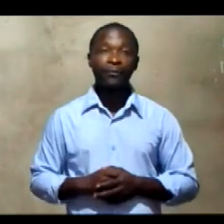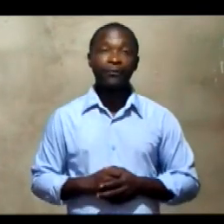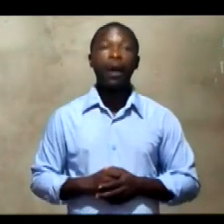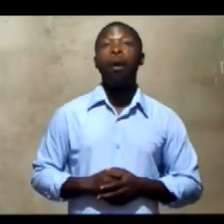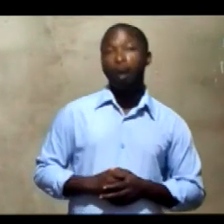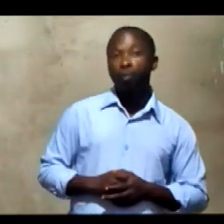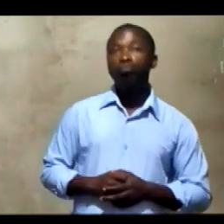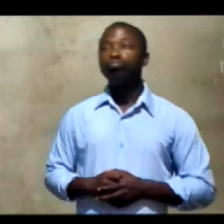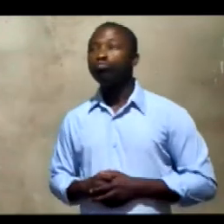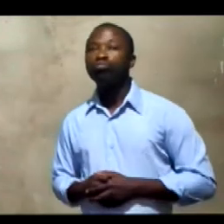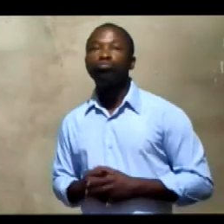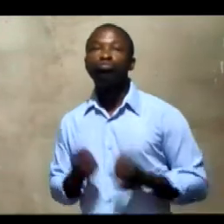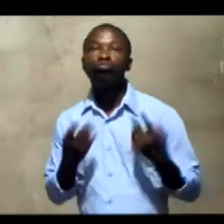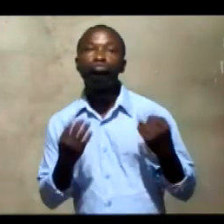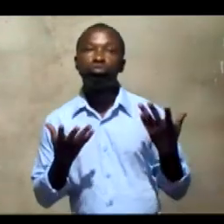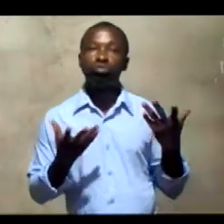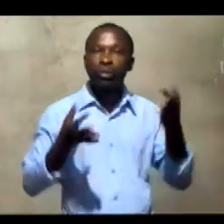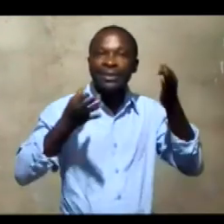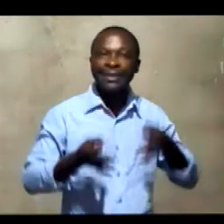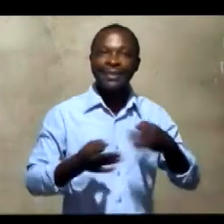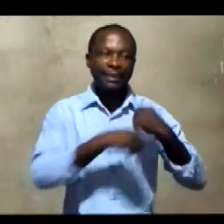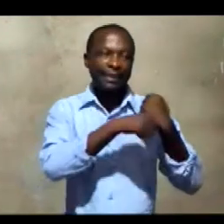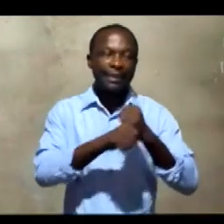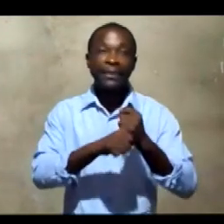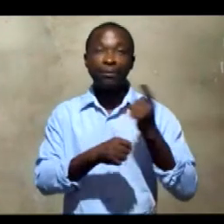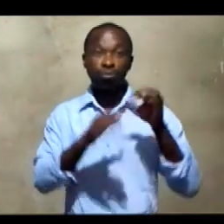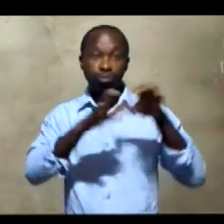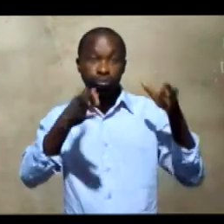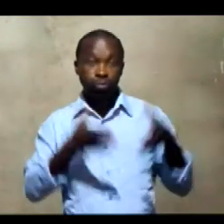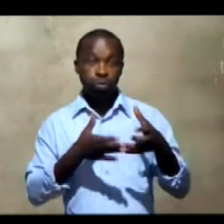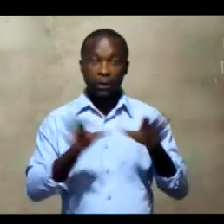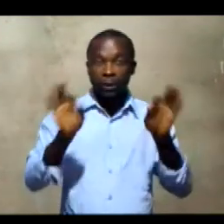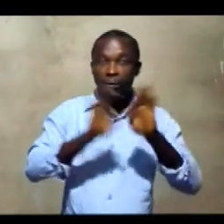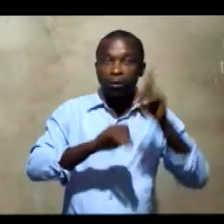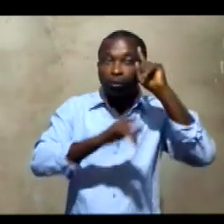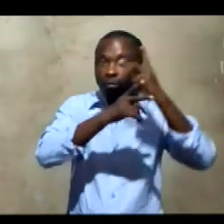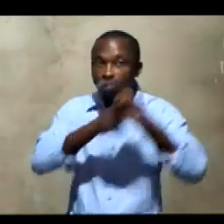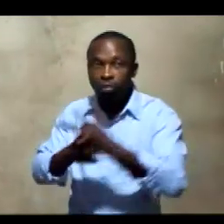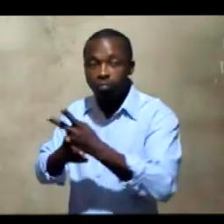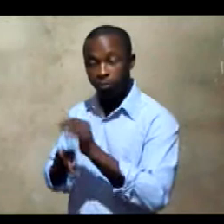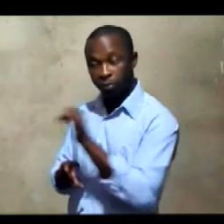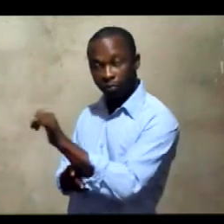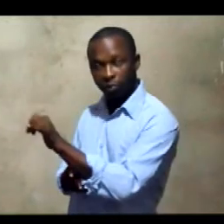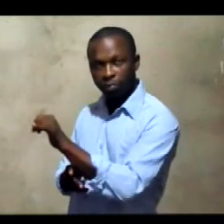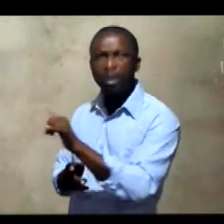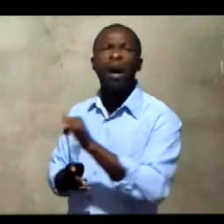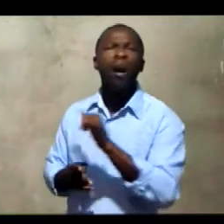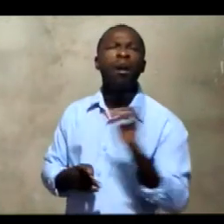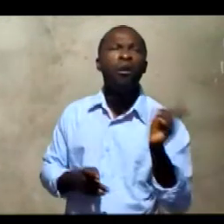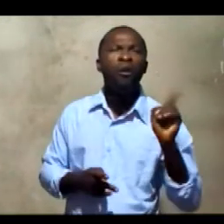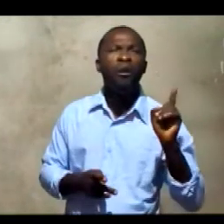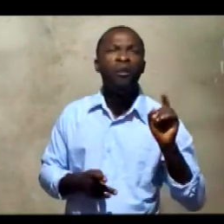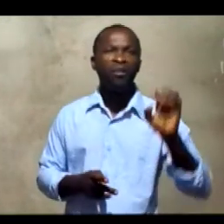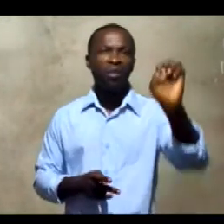cadre d'investissement minier attractif, c'est sous ce thème que l'Éthiopie amorce sa révolution minière. Le pays, au secteur minier surtout artisanal, veut